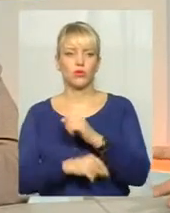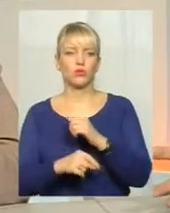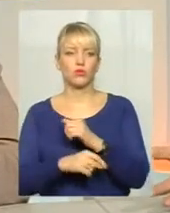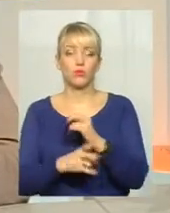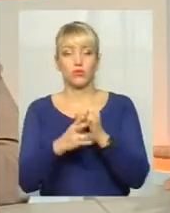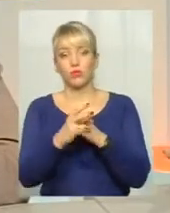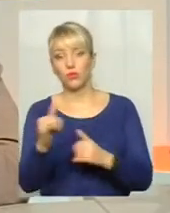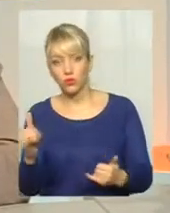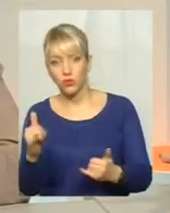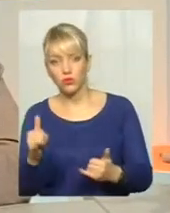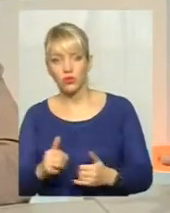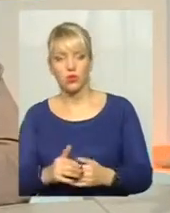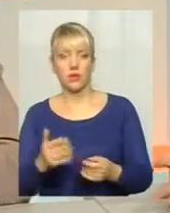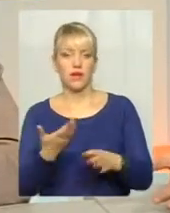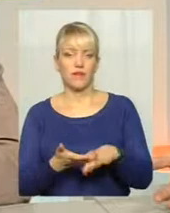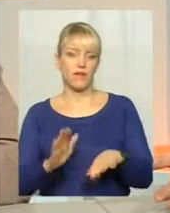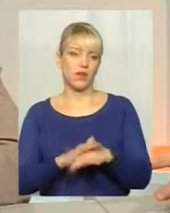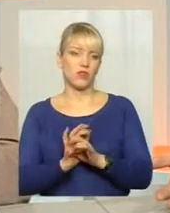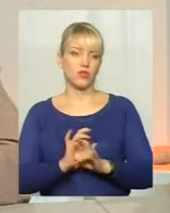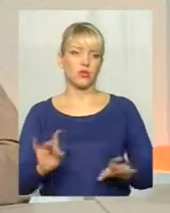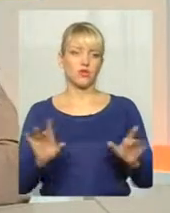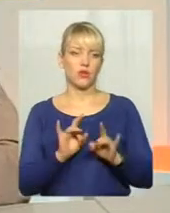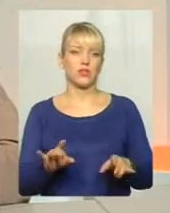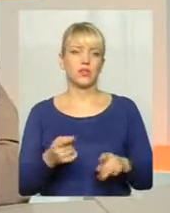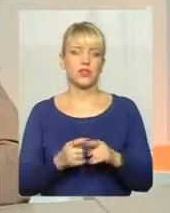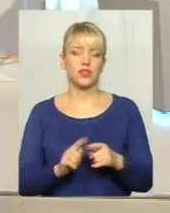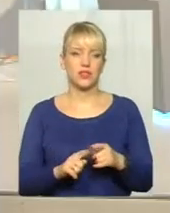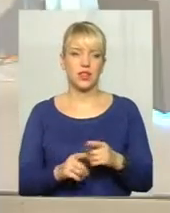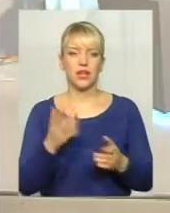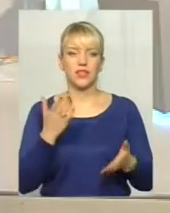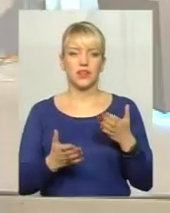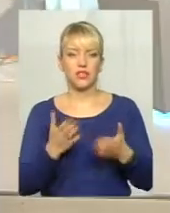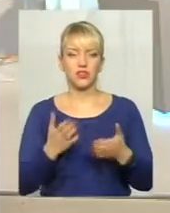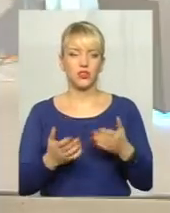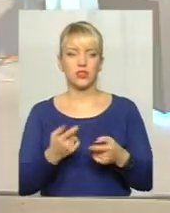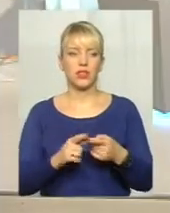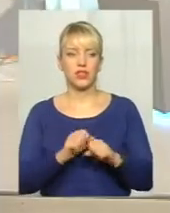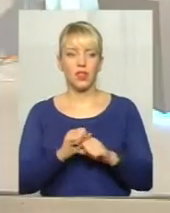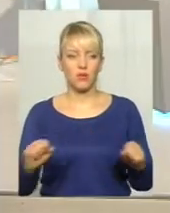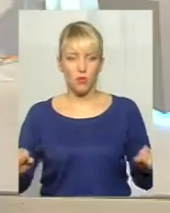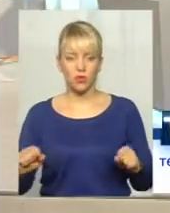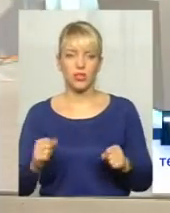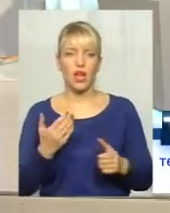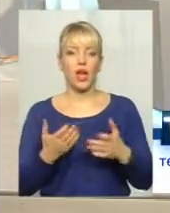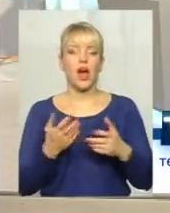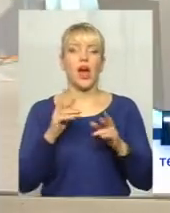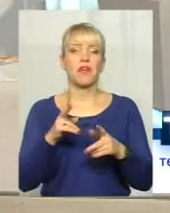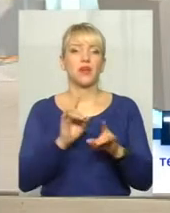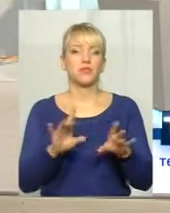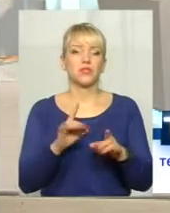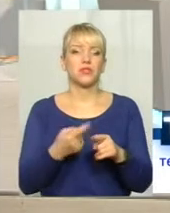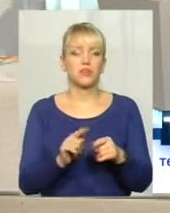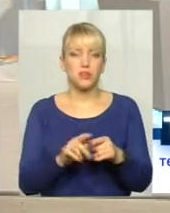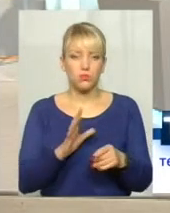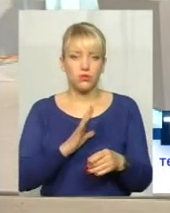Ну, так, Олежа, дуже я важко бачу, пояснити щось це, додати, да, якщо, не можна, якщо це оперативно-розшукова діяльність, та, то ну,